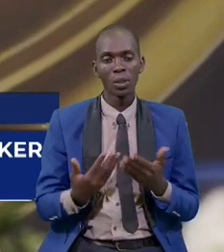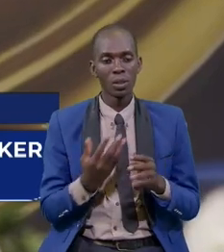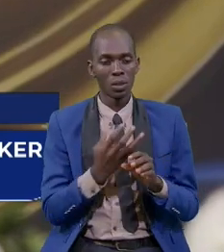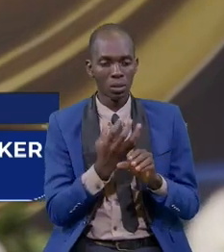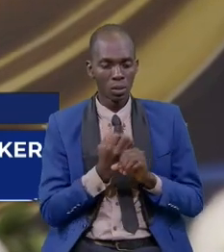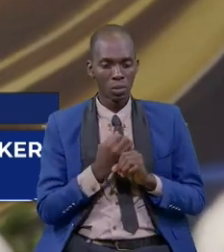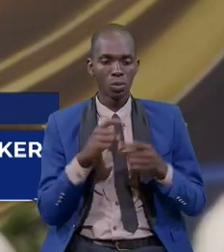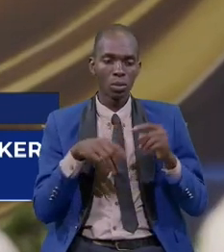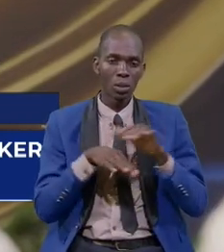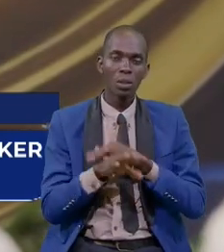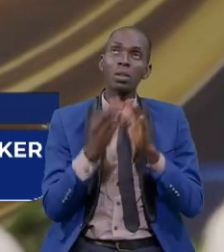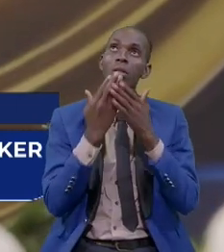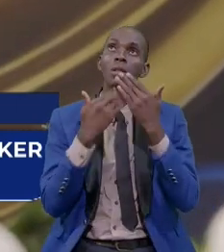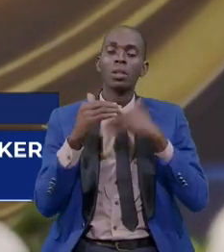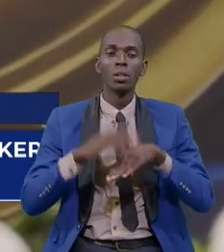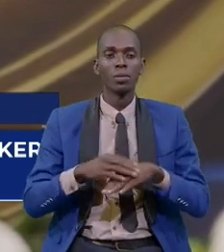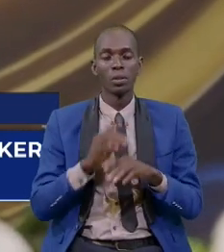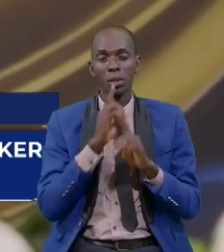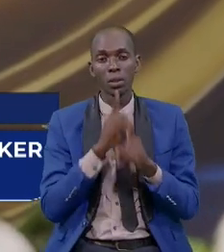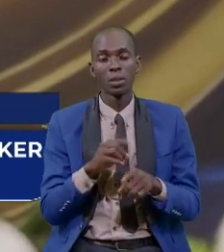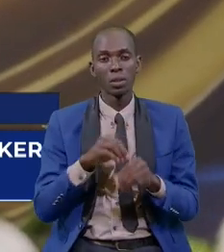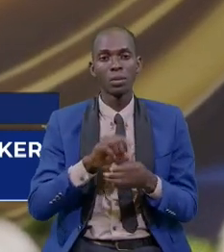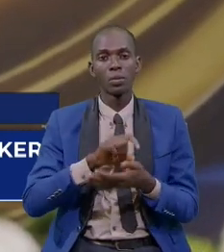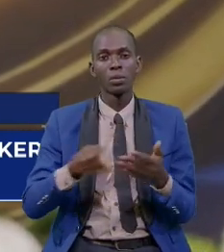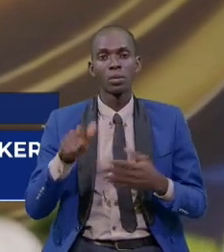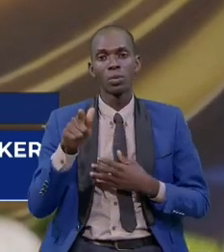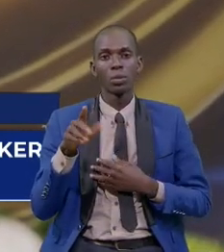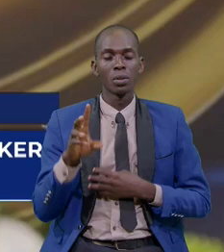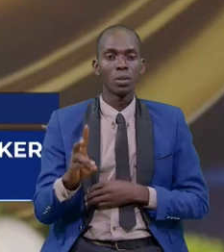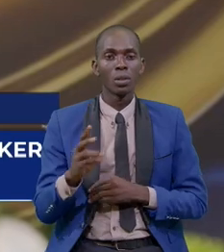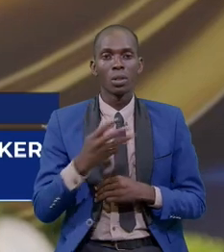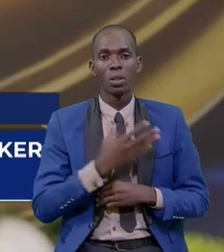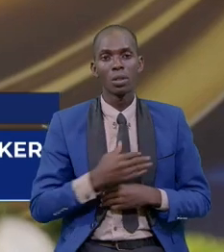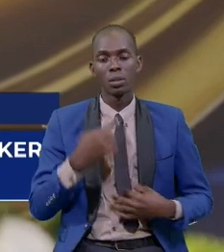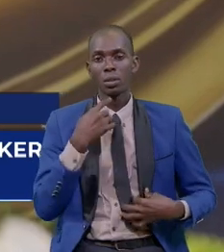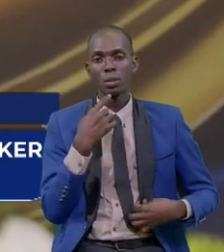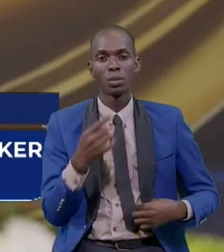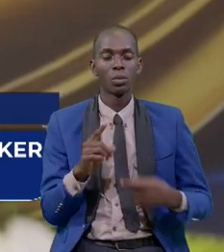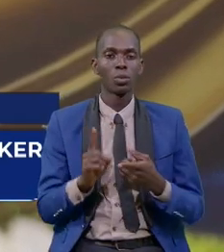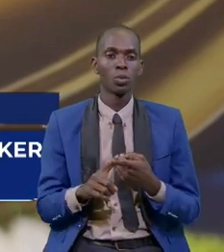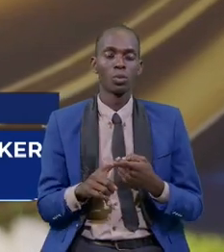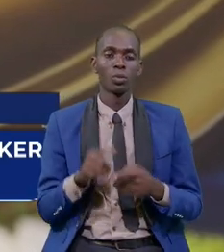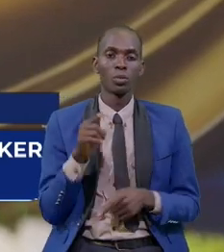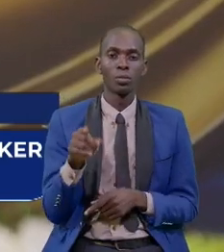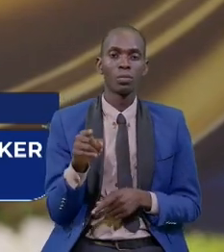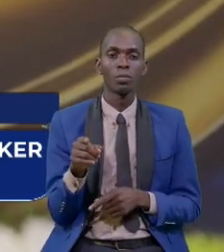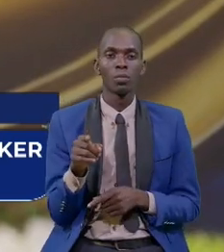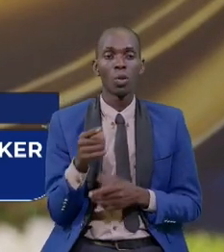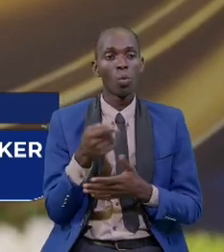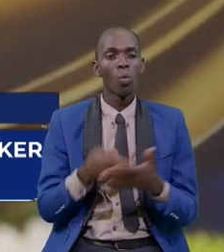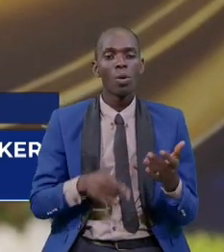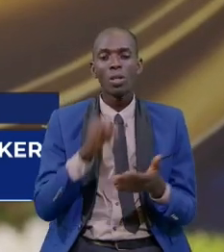la vie éternelle. Regardez ce qui est dit dans le verset 26. Le verset 26, Jésus lui dit, qu'est-ce qui est